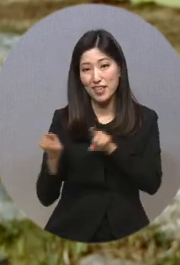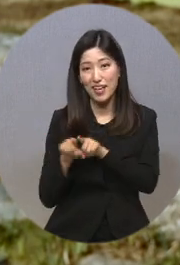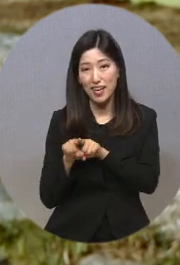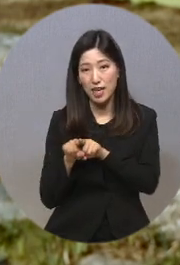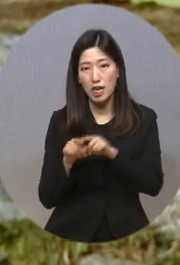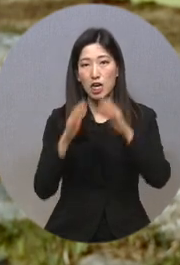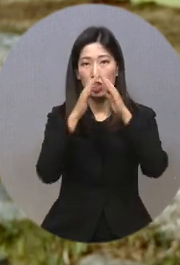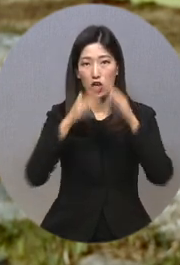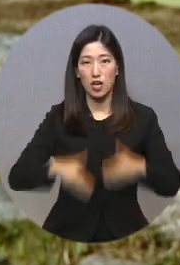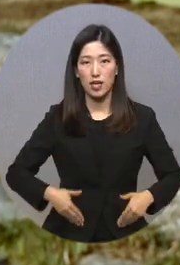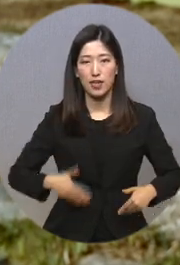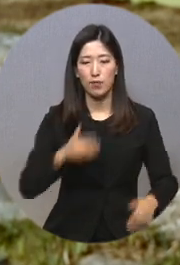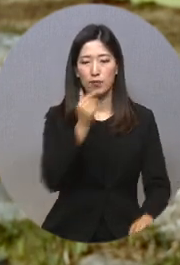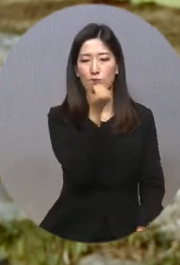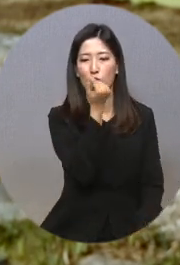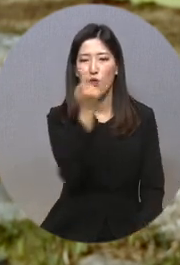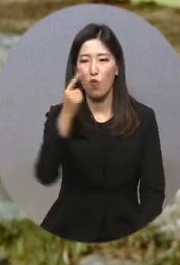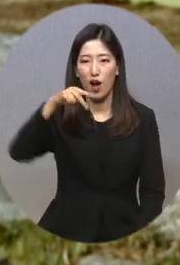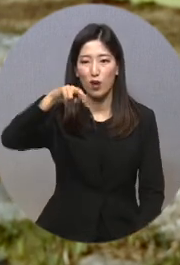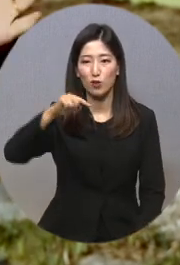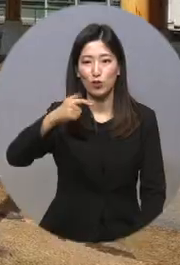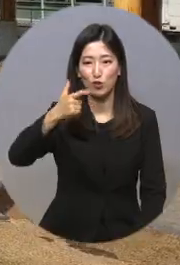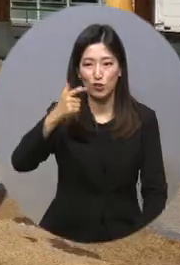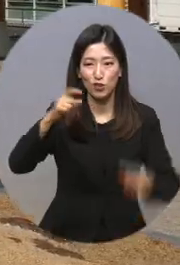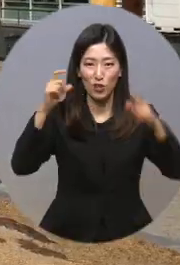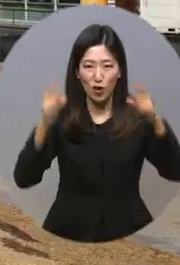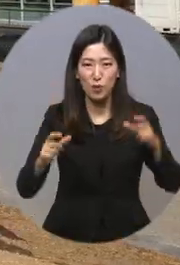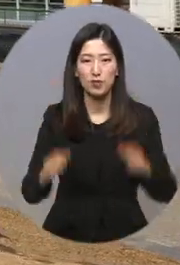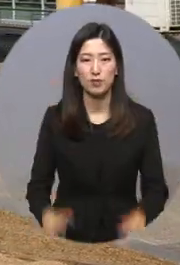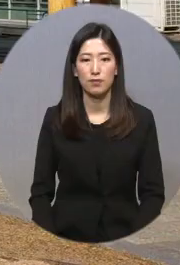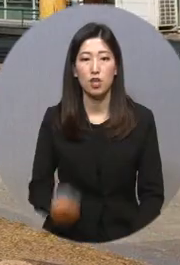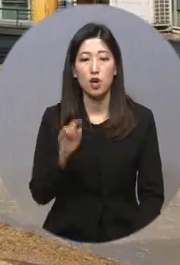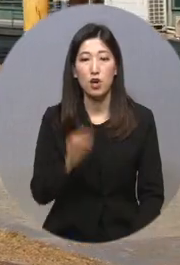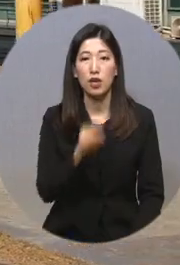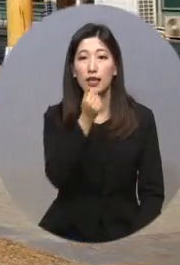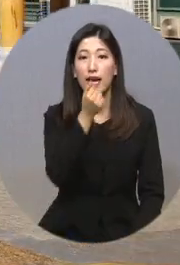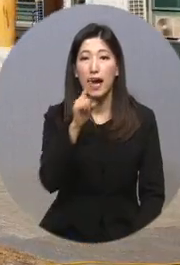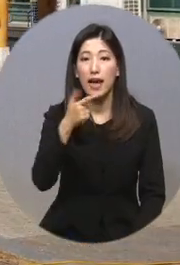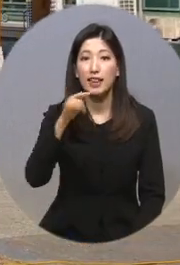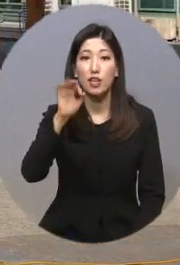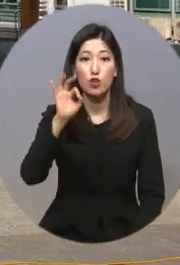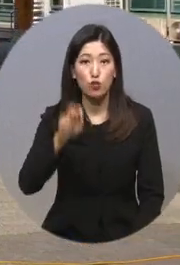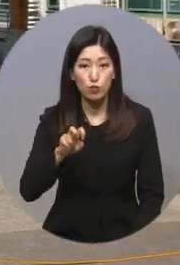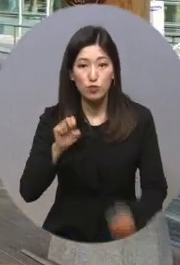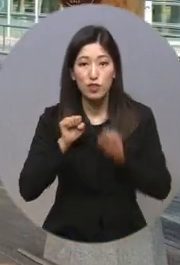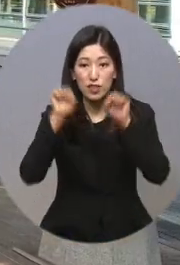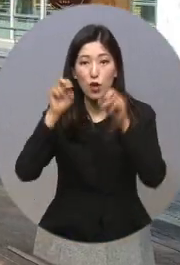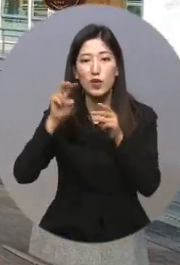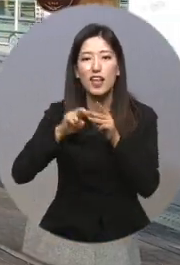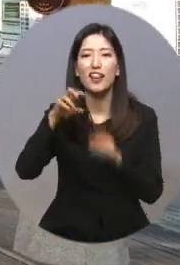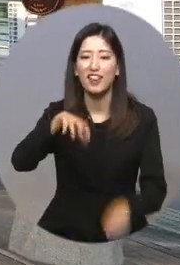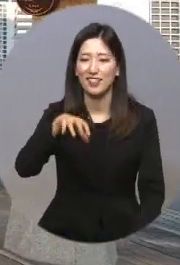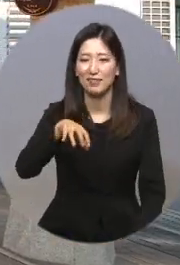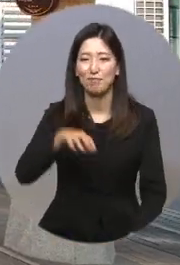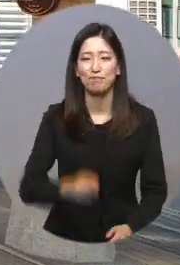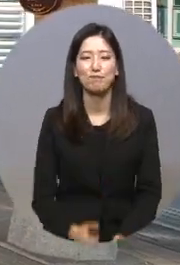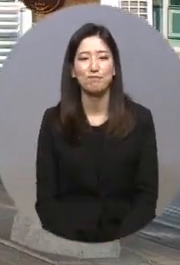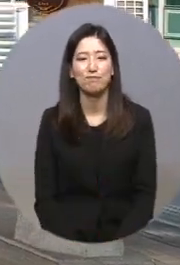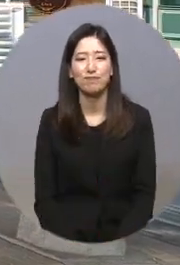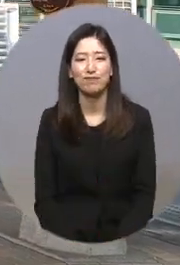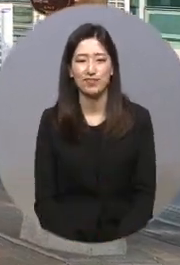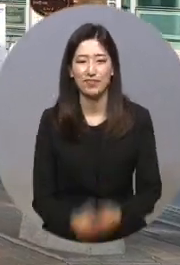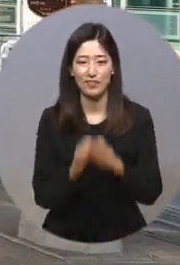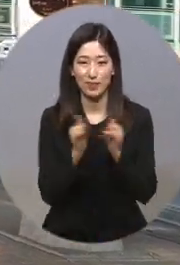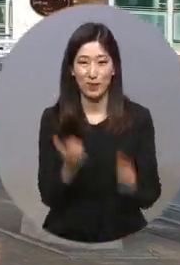전라남도 화순으로 이렇게 나와봤습니다. 여기는 한이움 문화체육센터인데요. 이곳에서 우리 또 국민